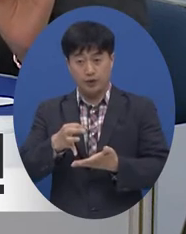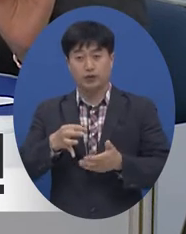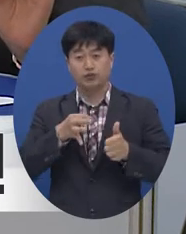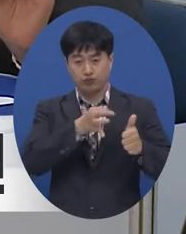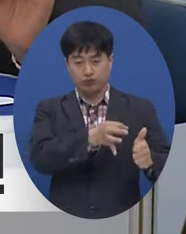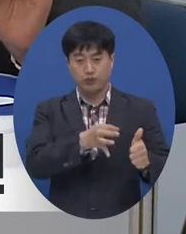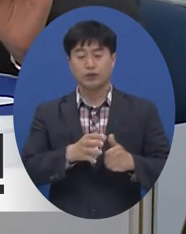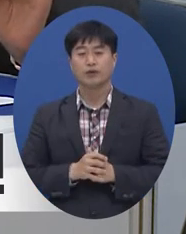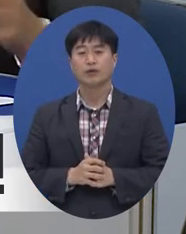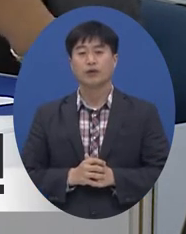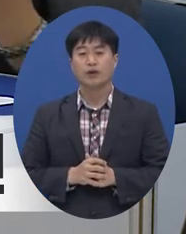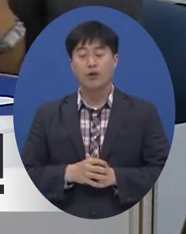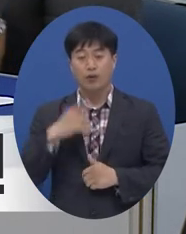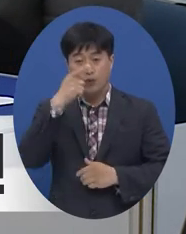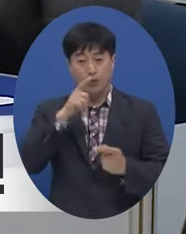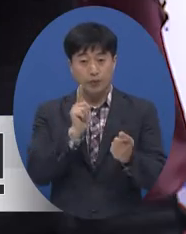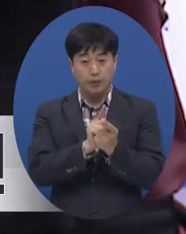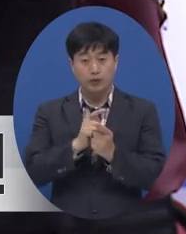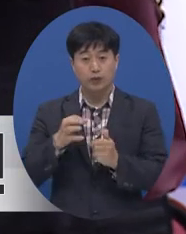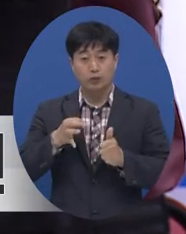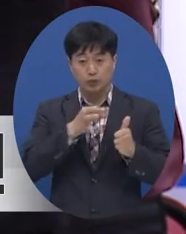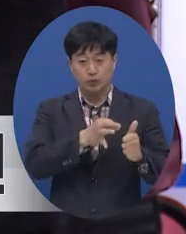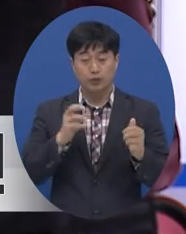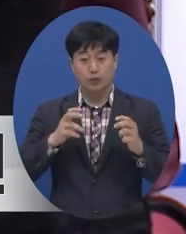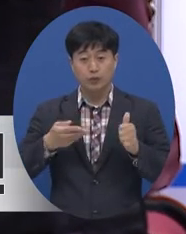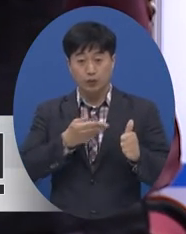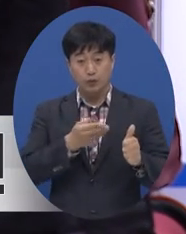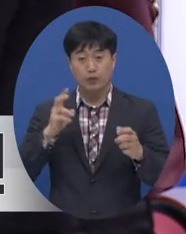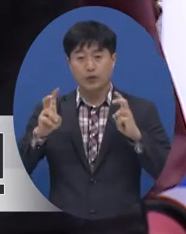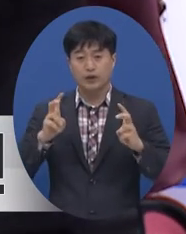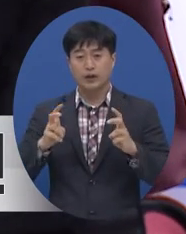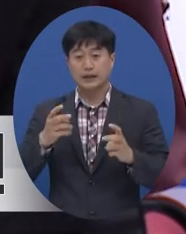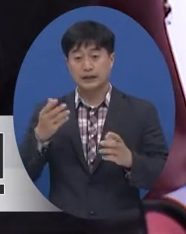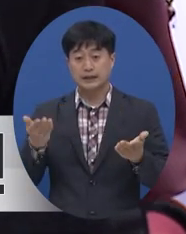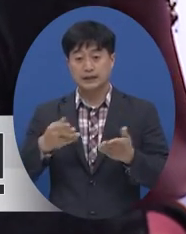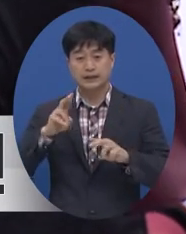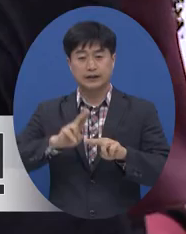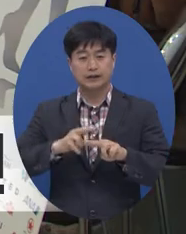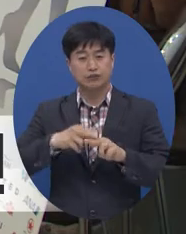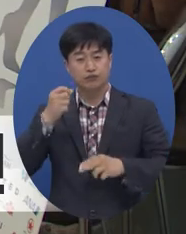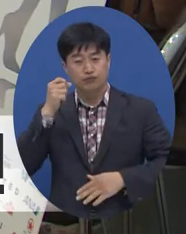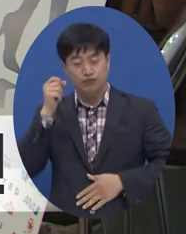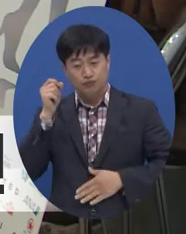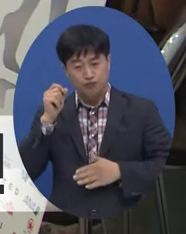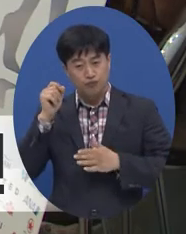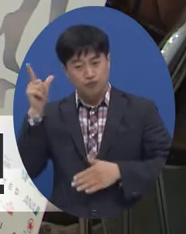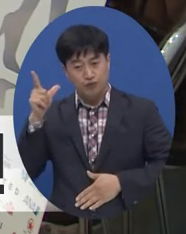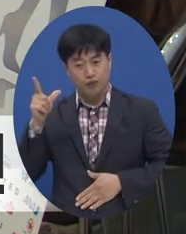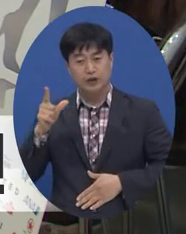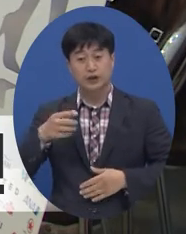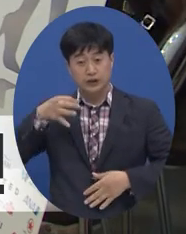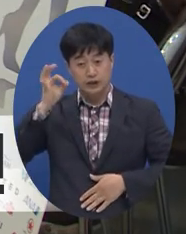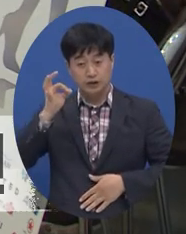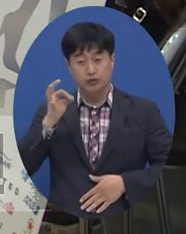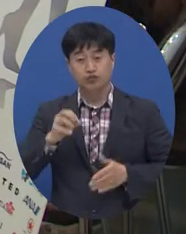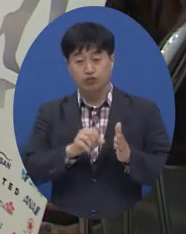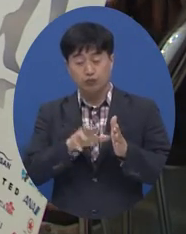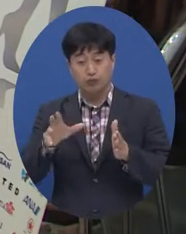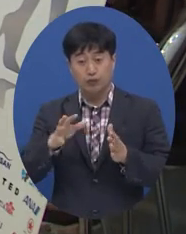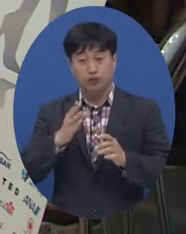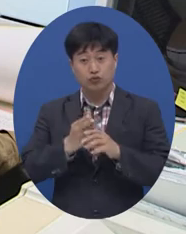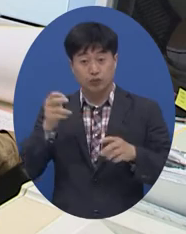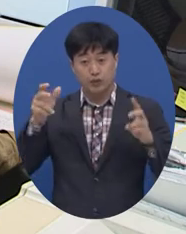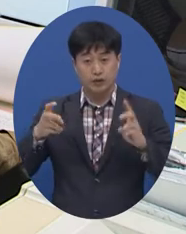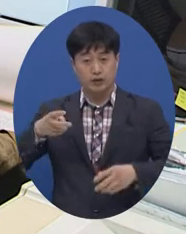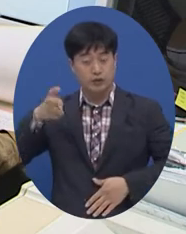말합니다. 면접수당을 지급하는 기업들에겐 일자리 우수기업 인증과 유망 중소기업 인증 등 경기도가